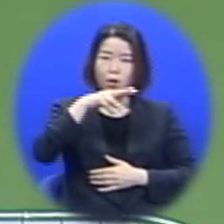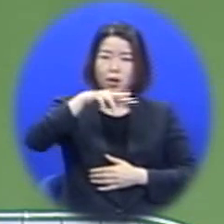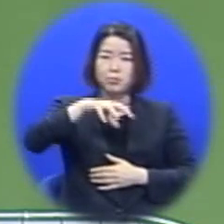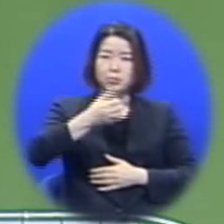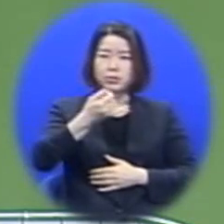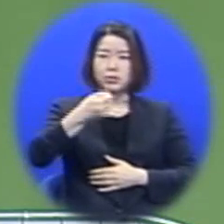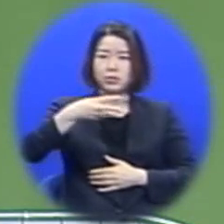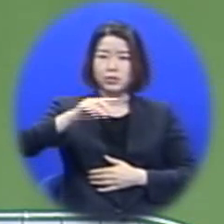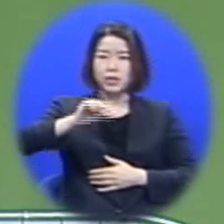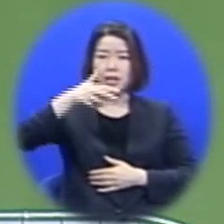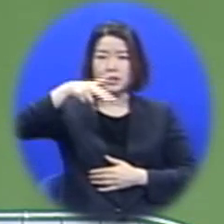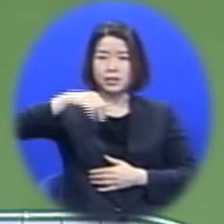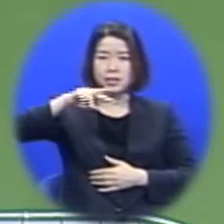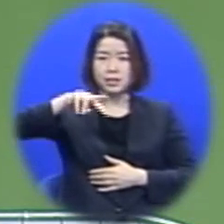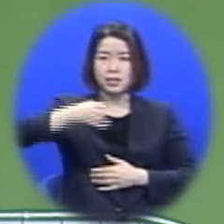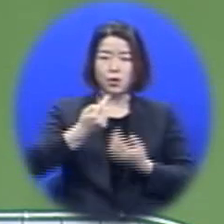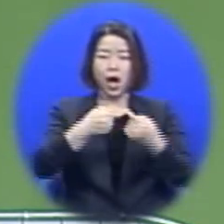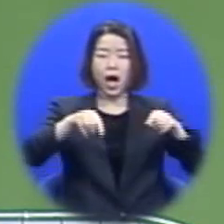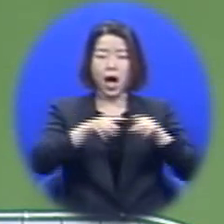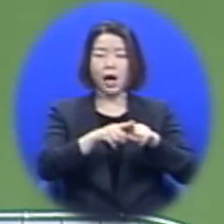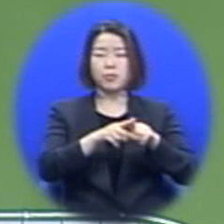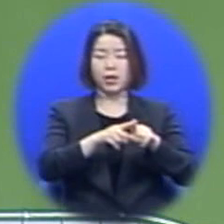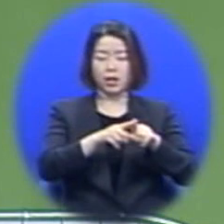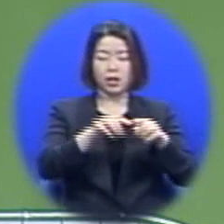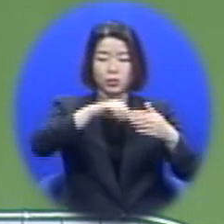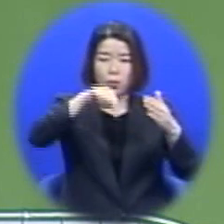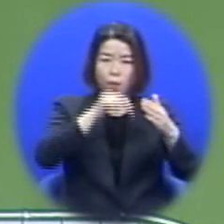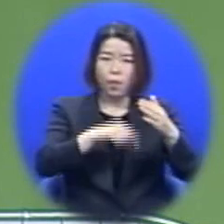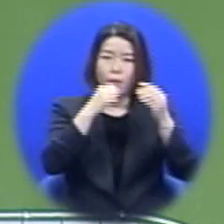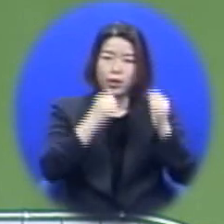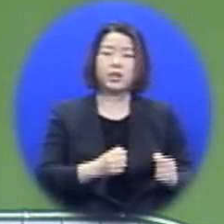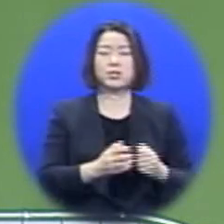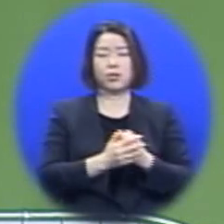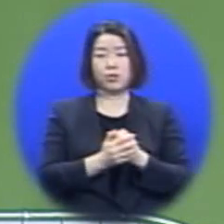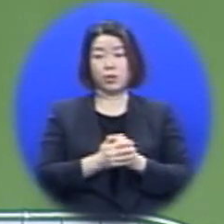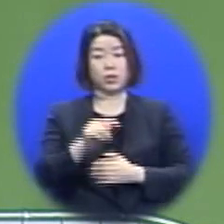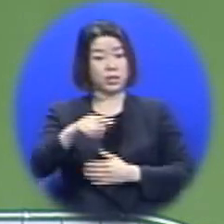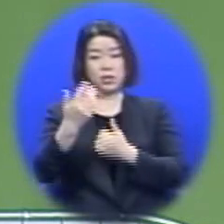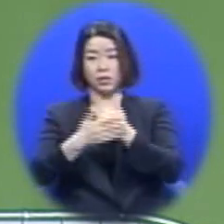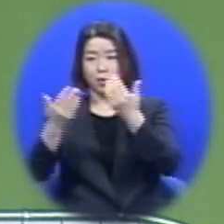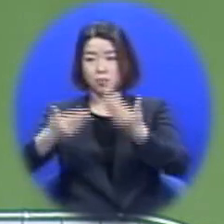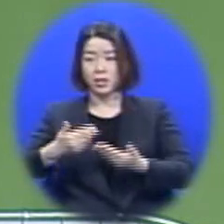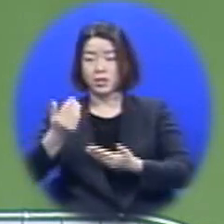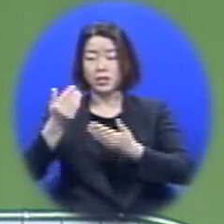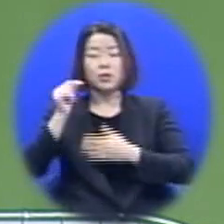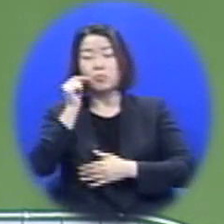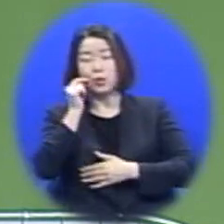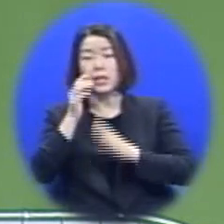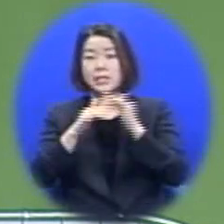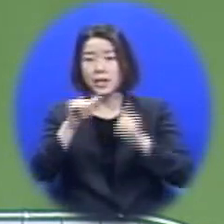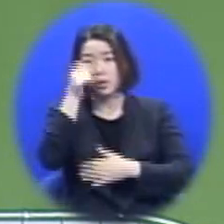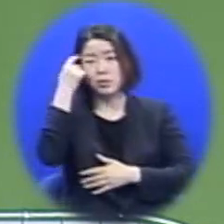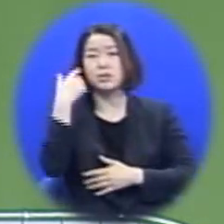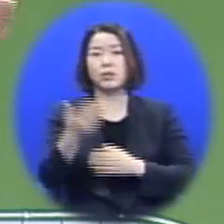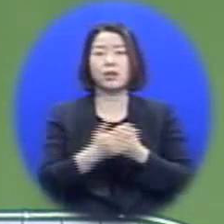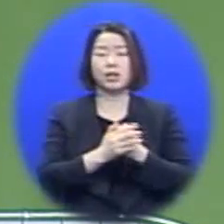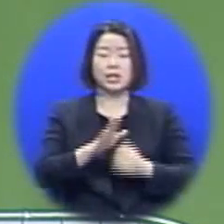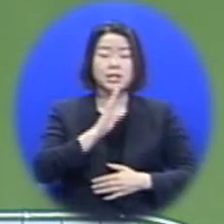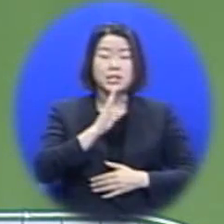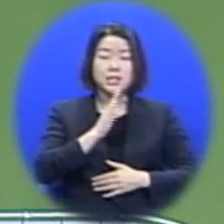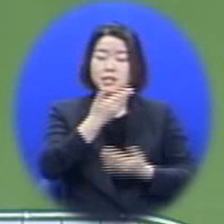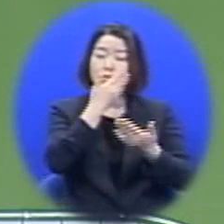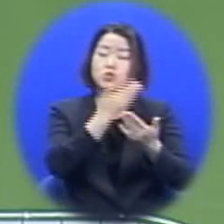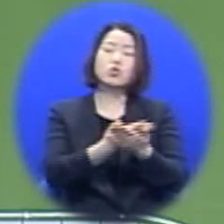안에 오셨어요. 혹시 여러분 못 받으신 분 있습니까, 이 은혜? 아니, 진짜 중요한 은혜는 우리도